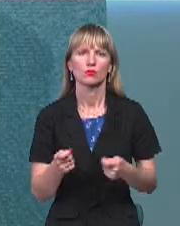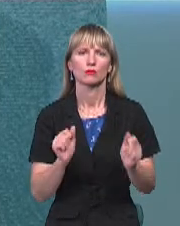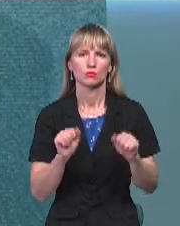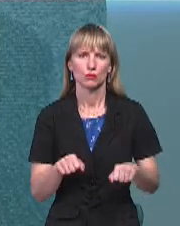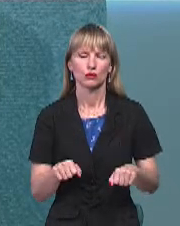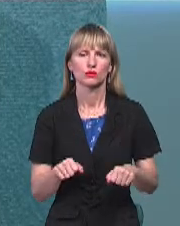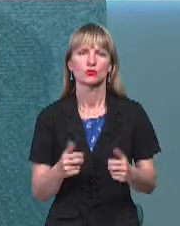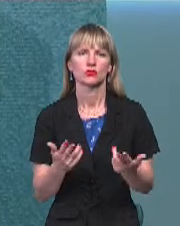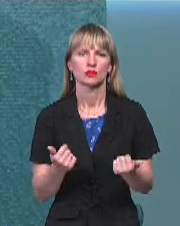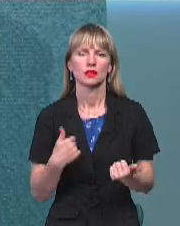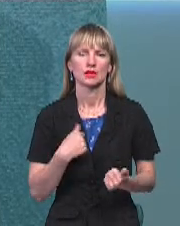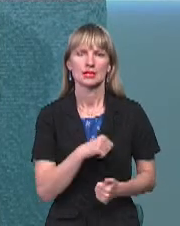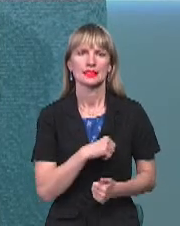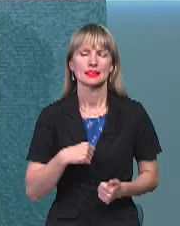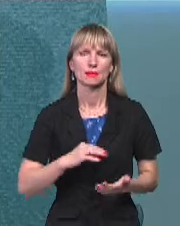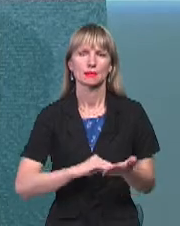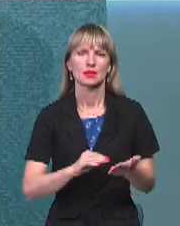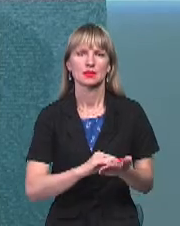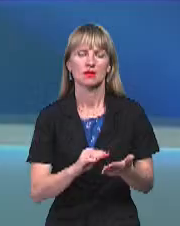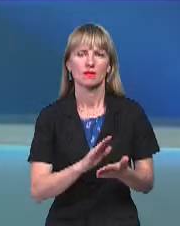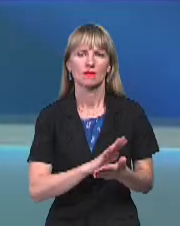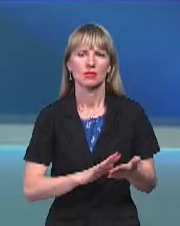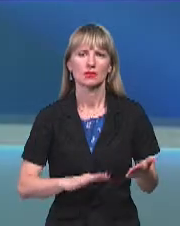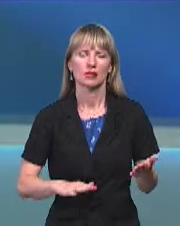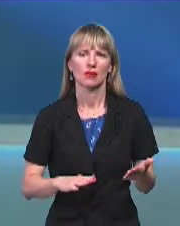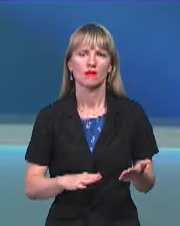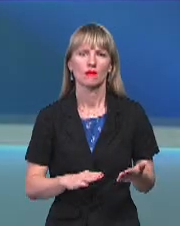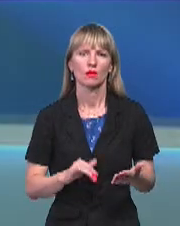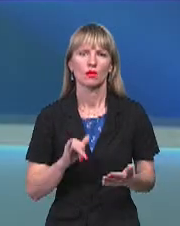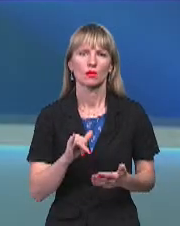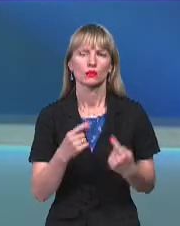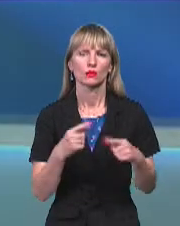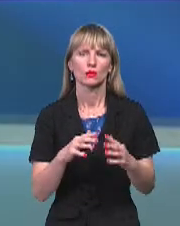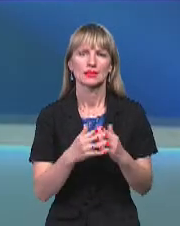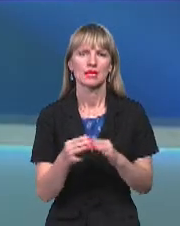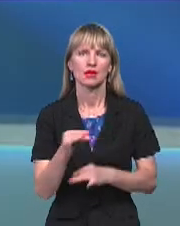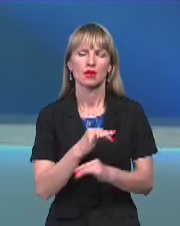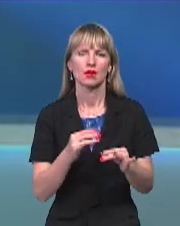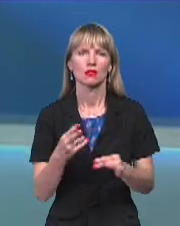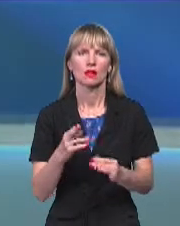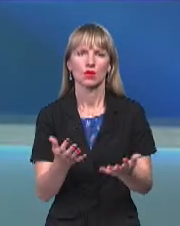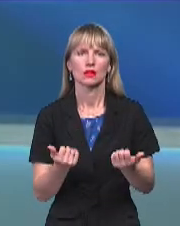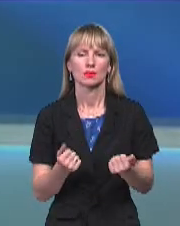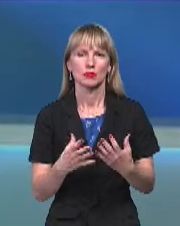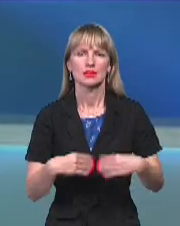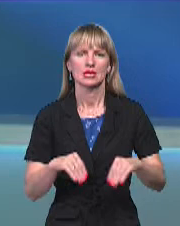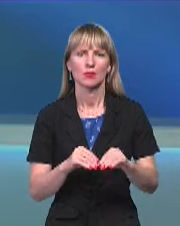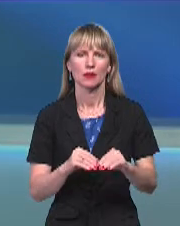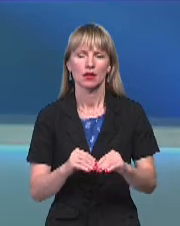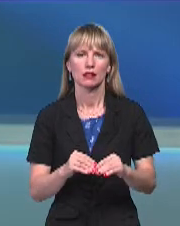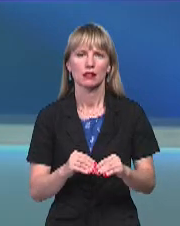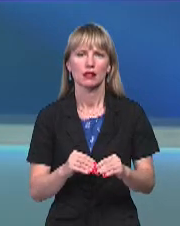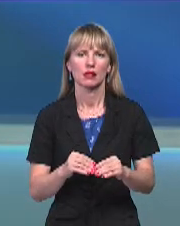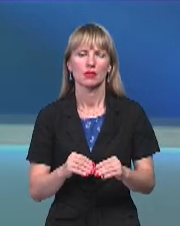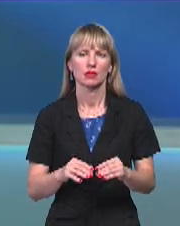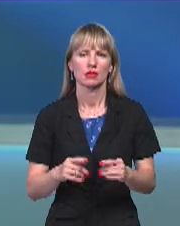да, звичайно. Я сам писав в Долинську сільраду на отримання земельної ділянки. Ну, ще не розглядалось це